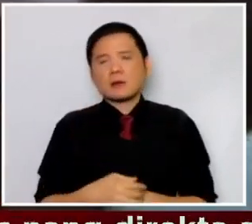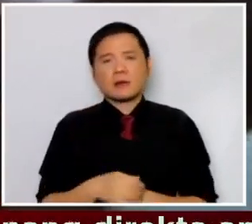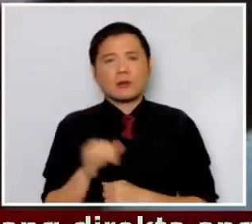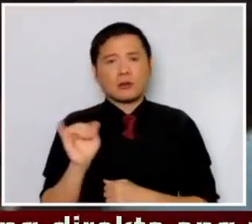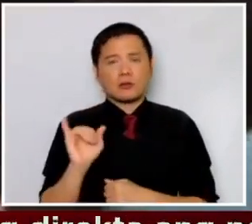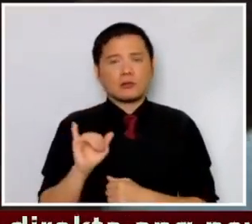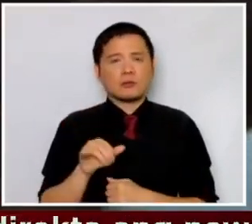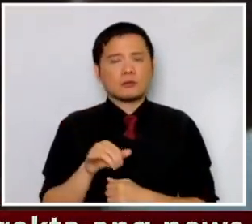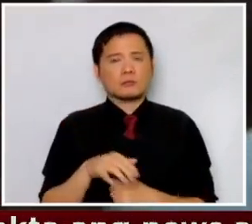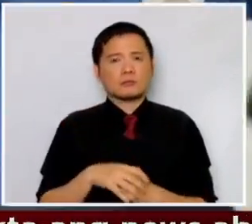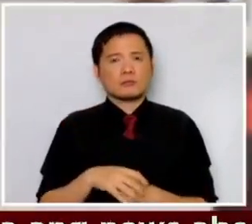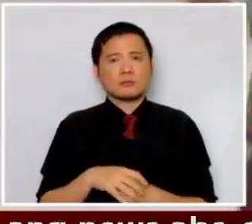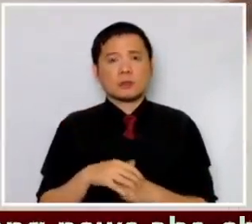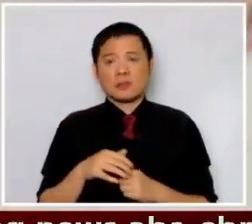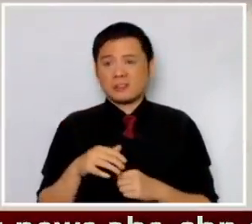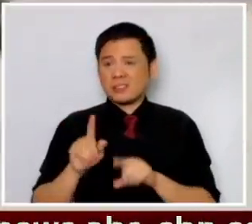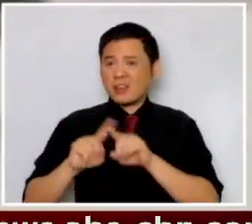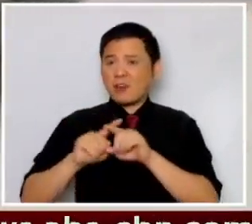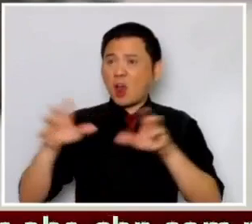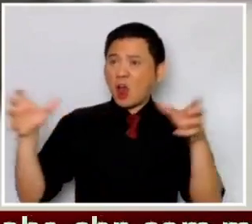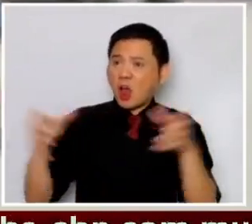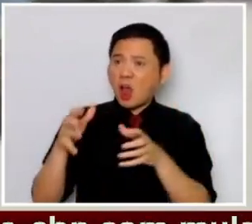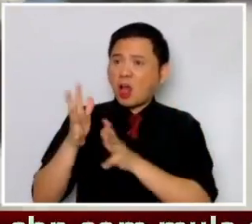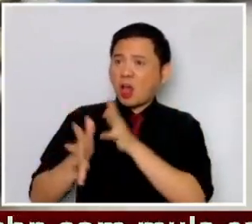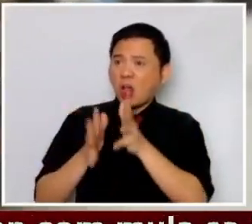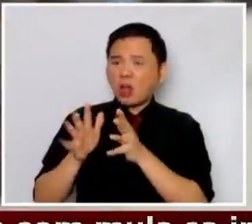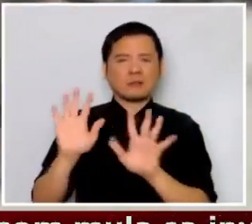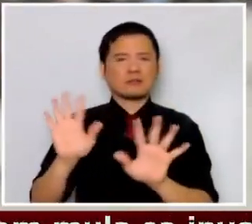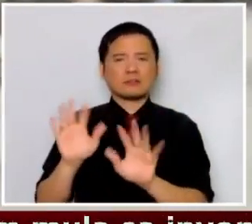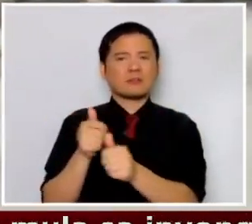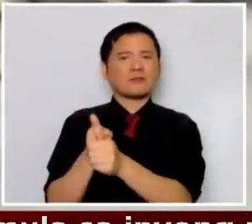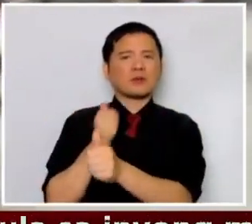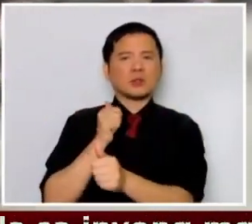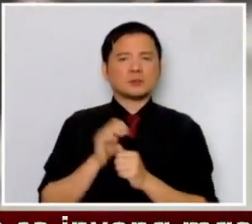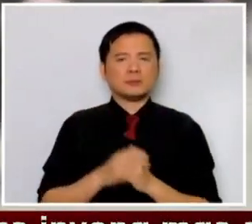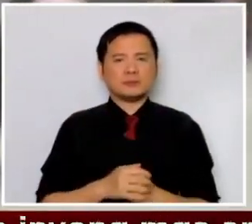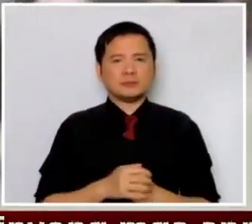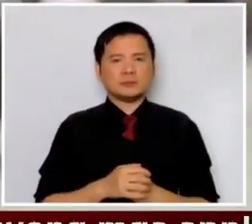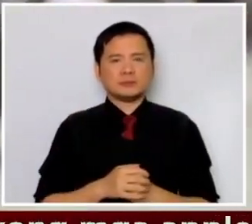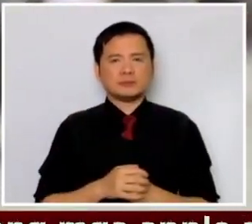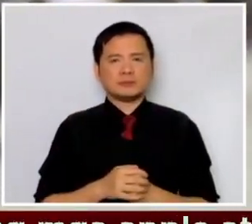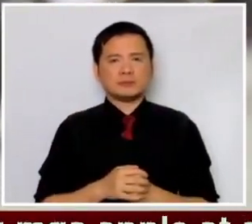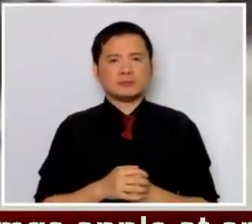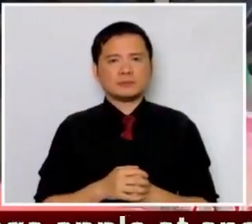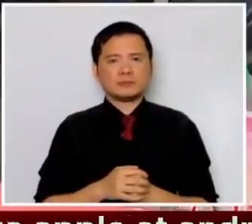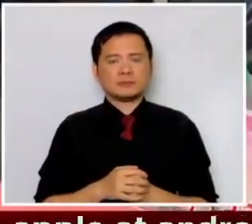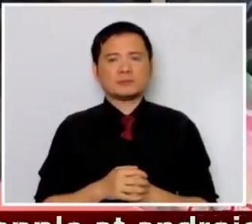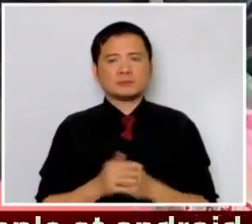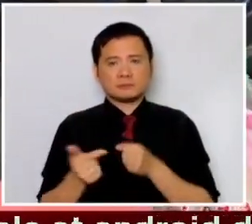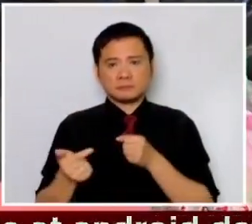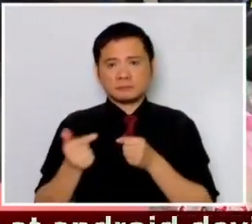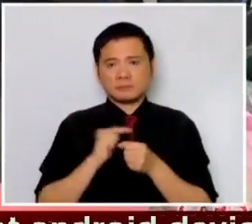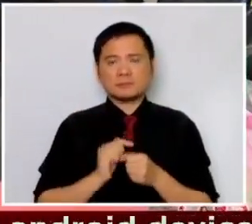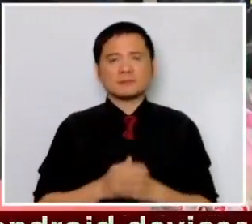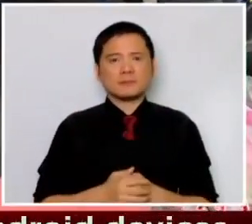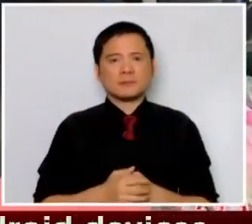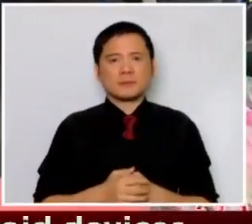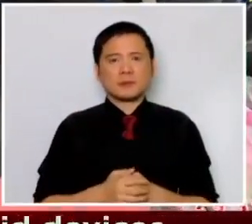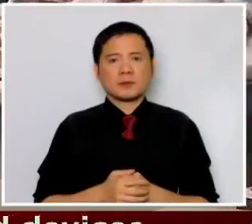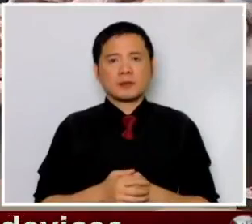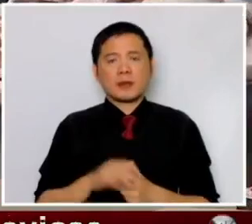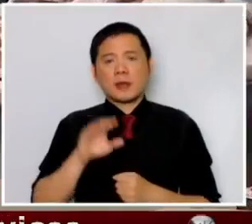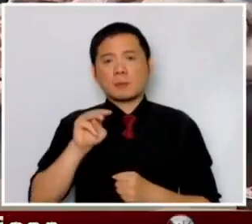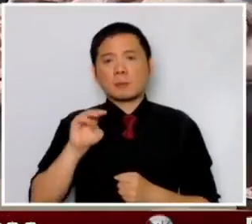ano, mga gatherings. Isuot yung face mask, mga kababayan. Paulit-ulit din ang paalala ng mga tauhan ng